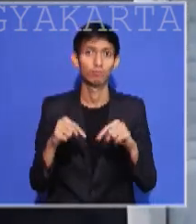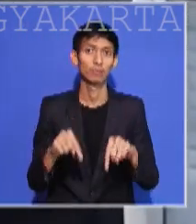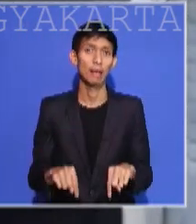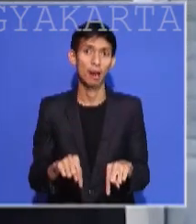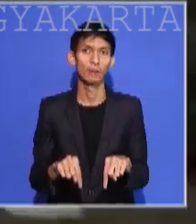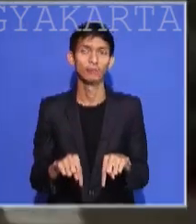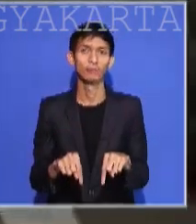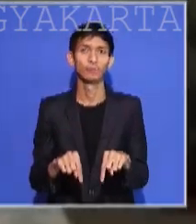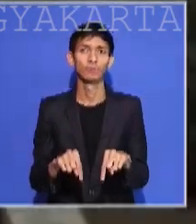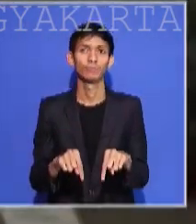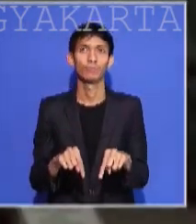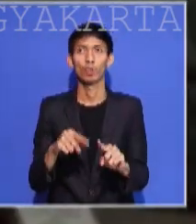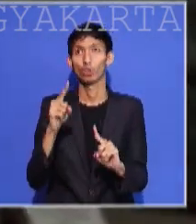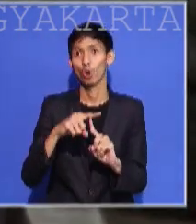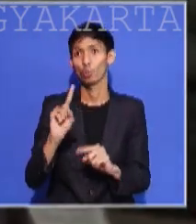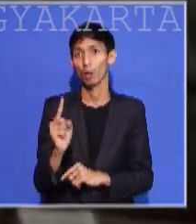pancasilaakilainilaiuh